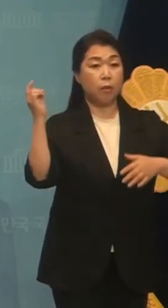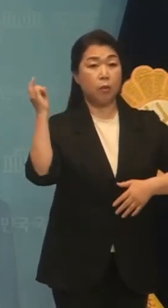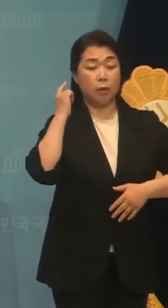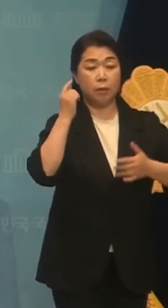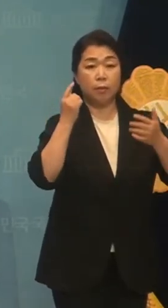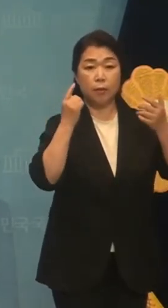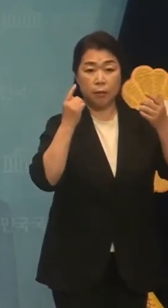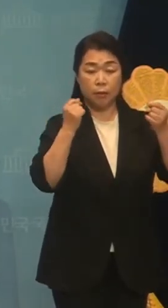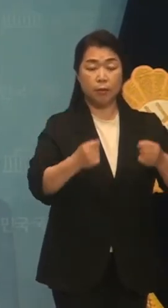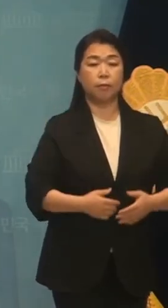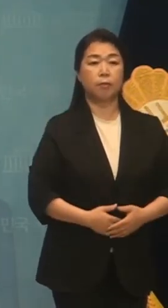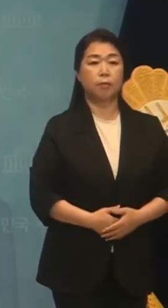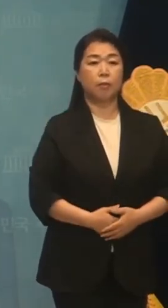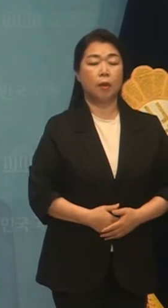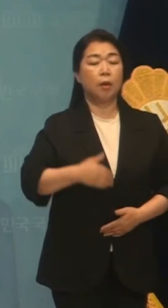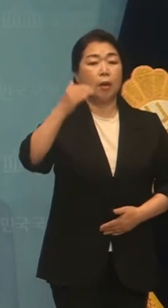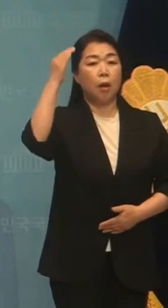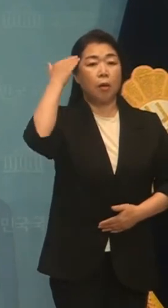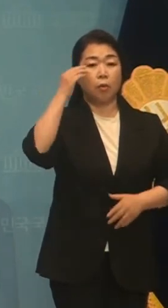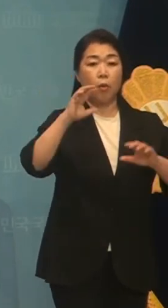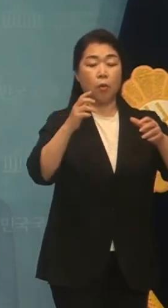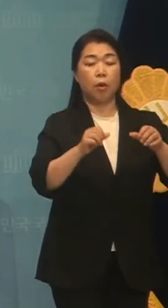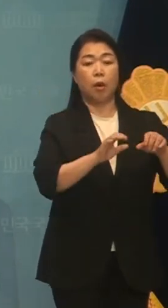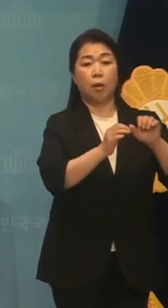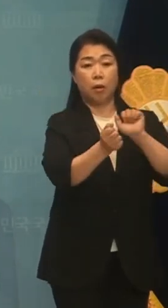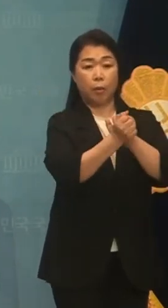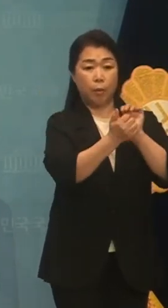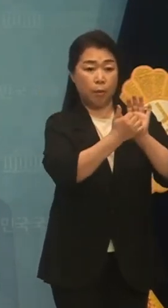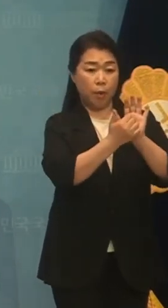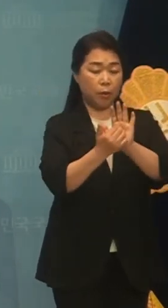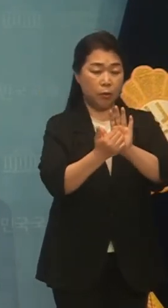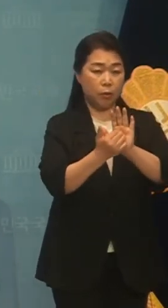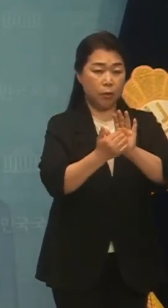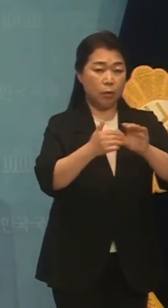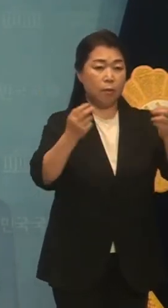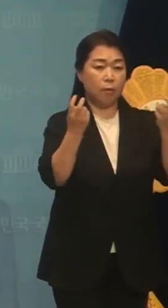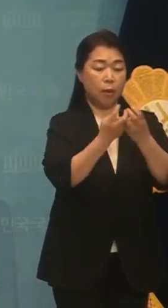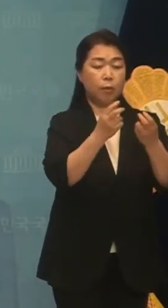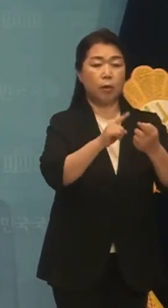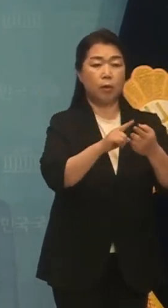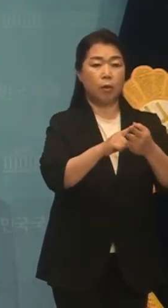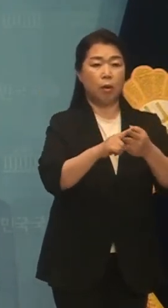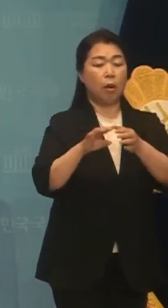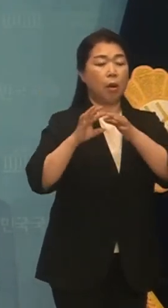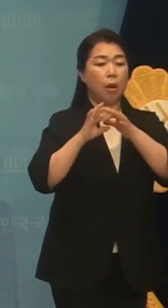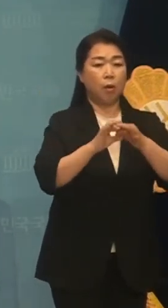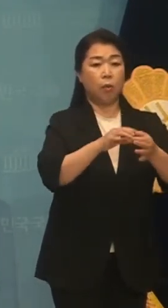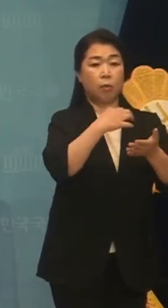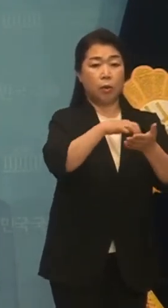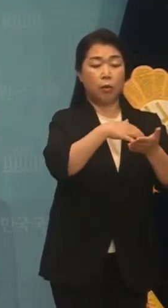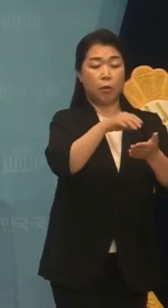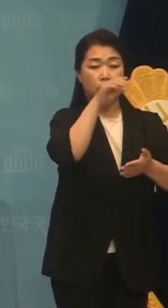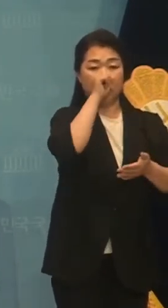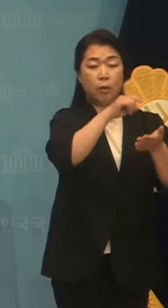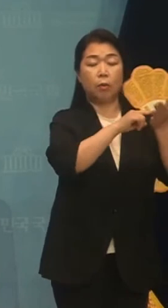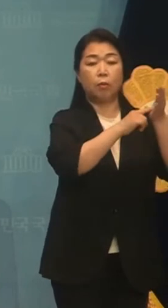소식입니다. 이렇게 대한민국 코로나 방역에 대한 긍정적인 데이터들이 지속적으로 공개되고